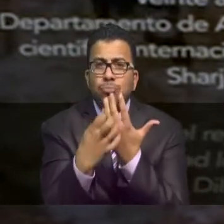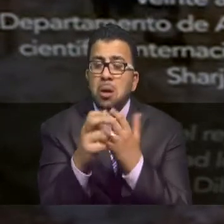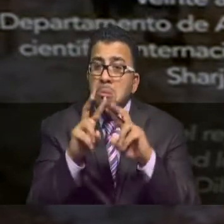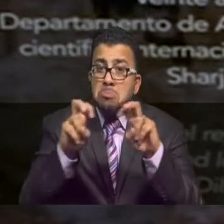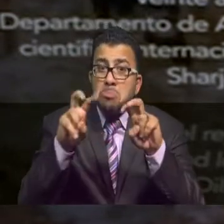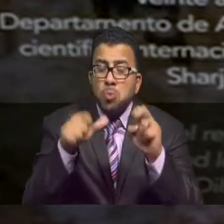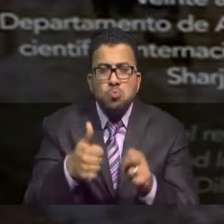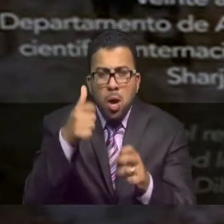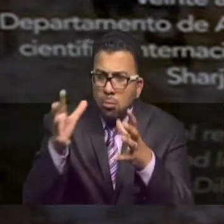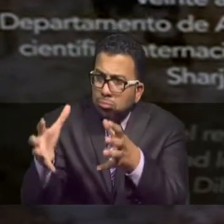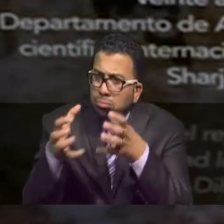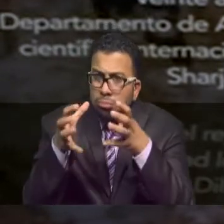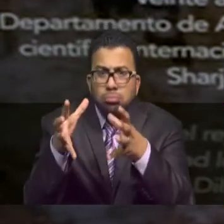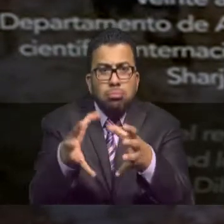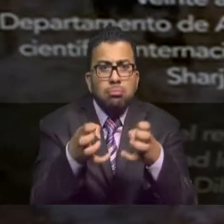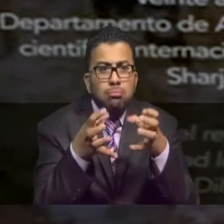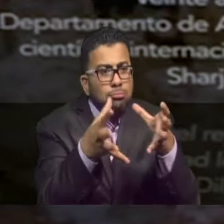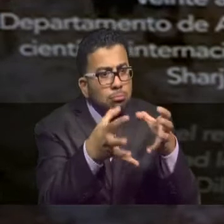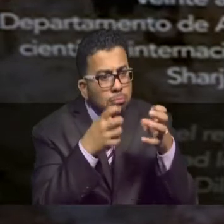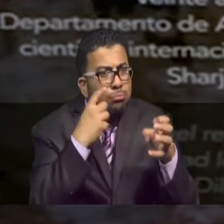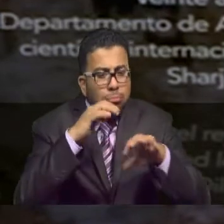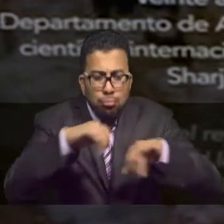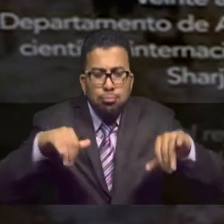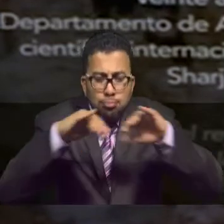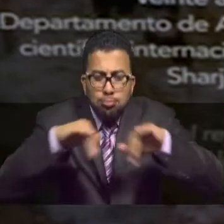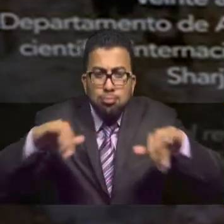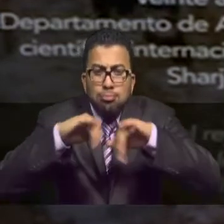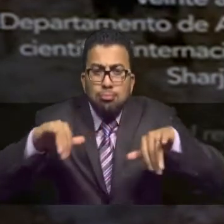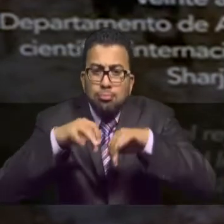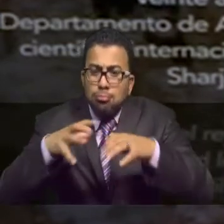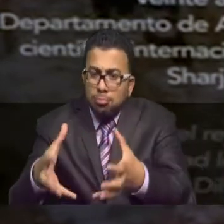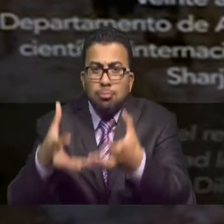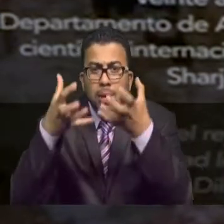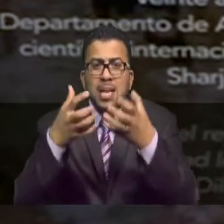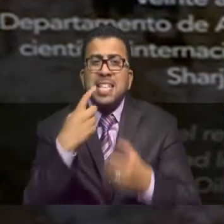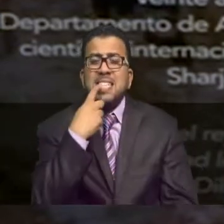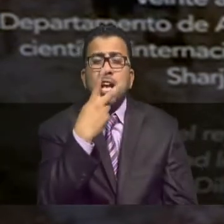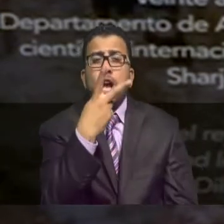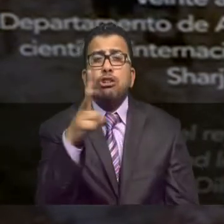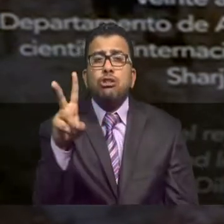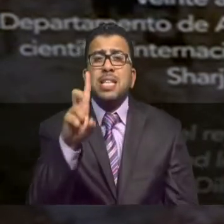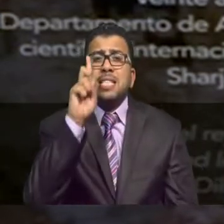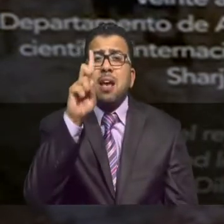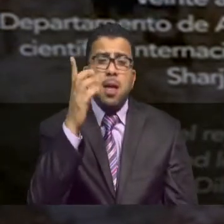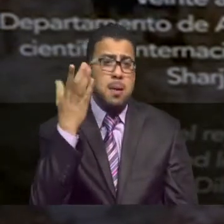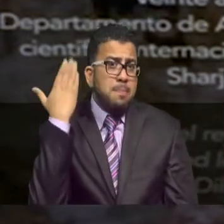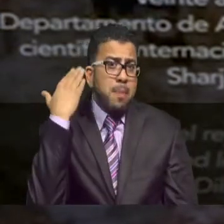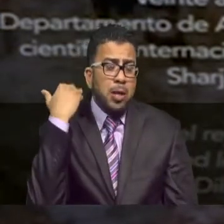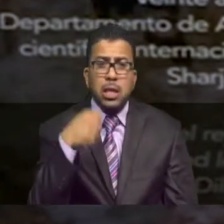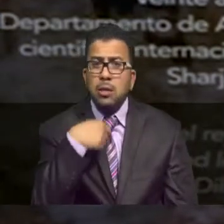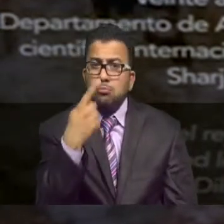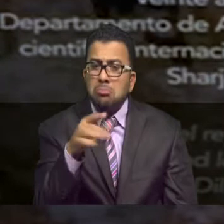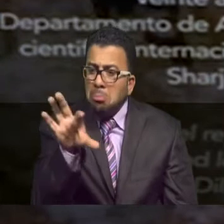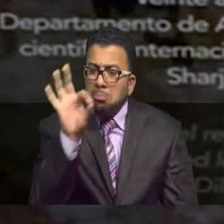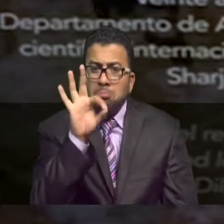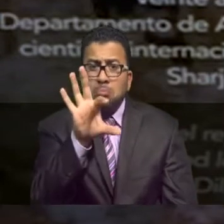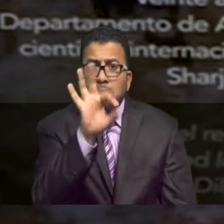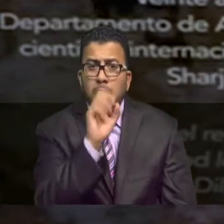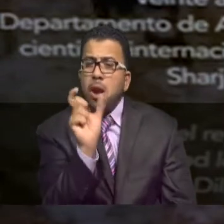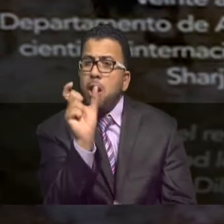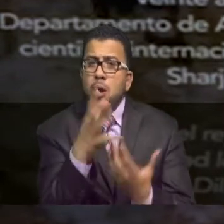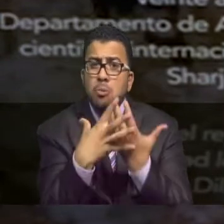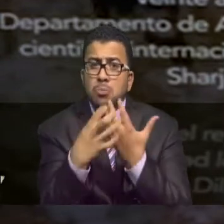مكتشفات ما تم تنقيبه في إمارة الشارقة على مدى 20 سنة الماضية، وتم اختيار بعض النماذج